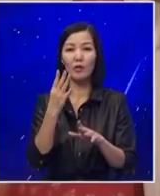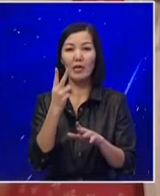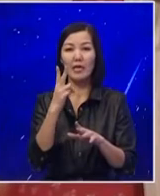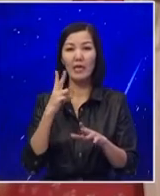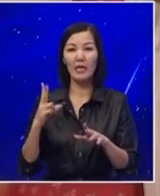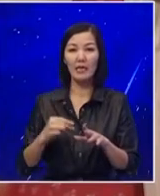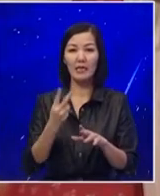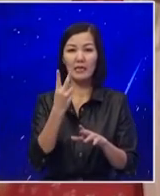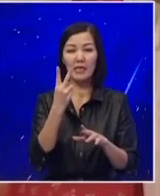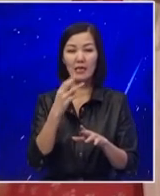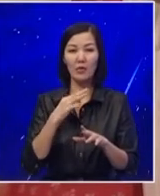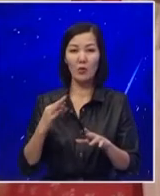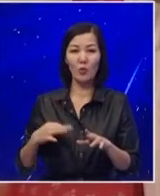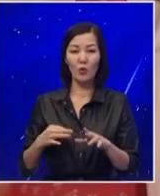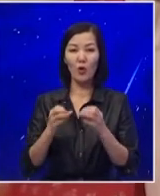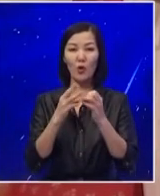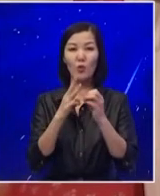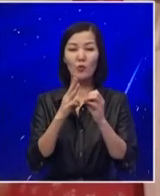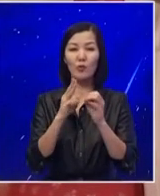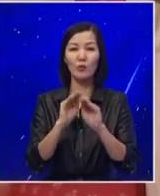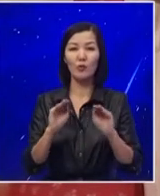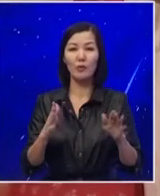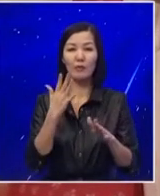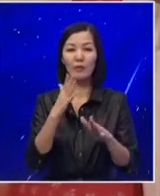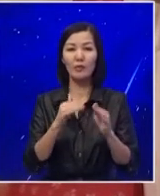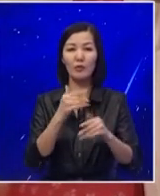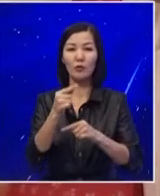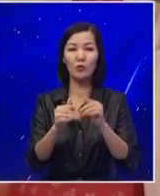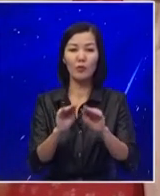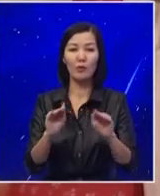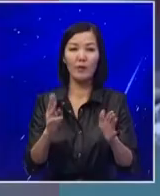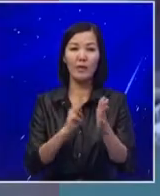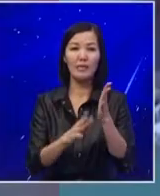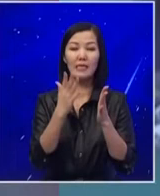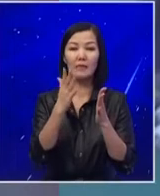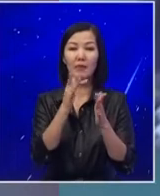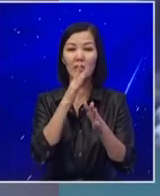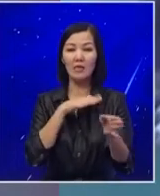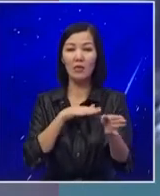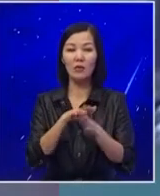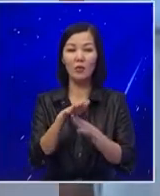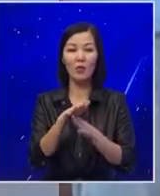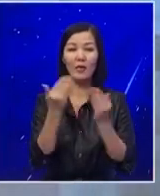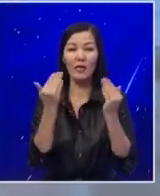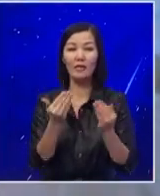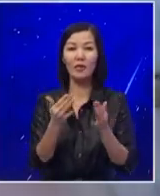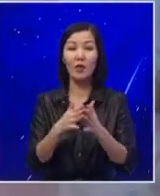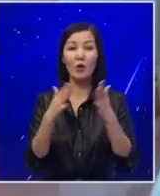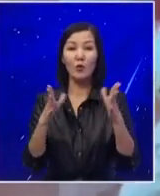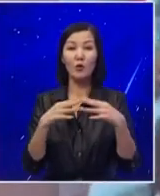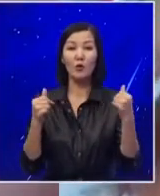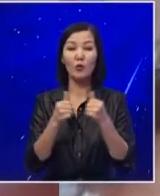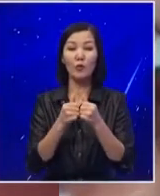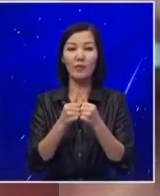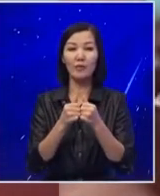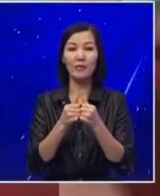қыз, екі ұлы бар. Олардан 13 немере, 5 шөбере сүйіп отыр. Биыл 85-ке келетін Төрткен Әзірбаева үлкен әулеттің түтінін